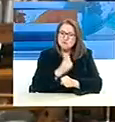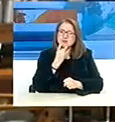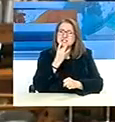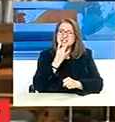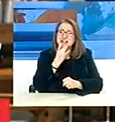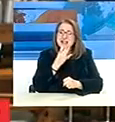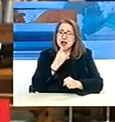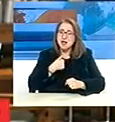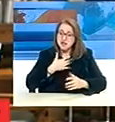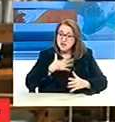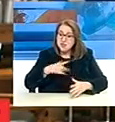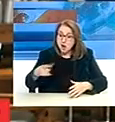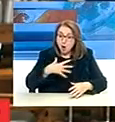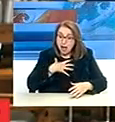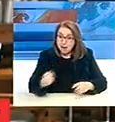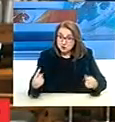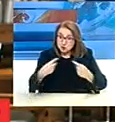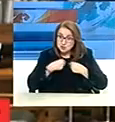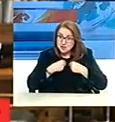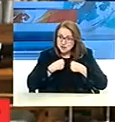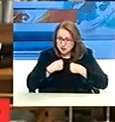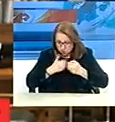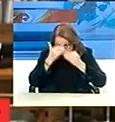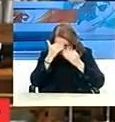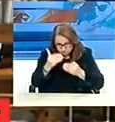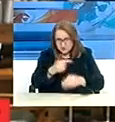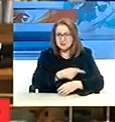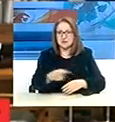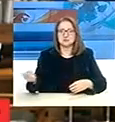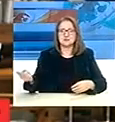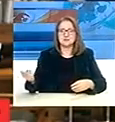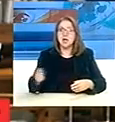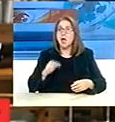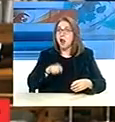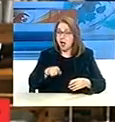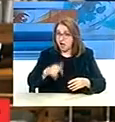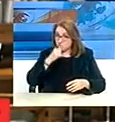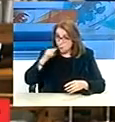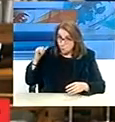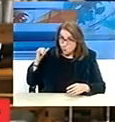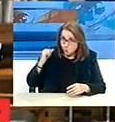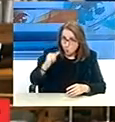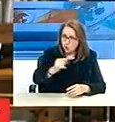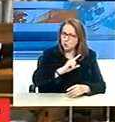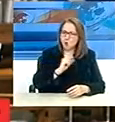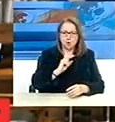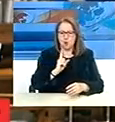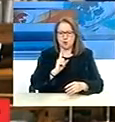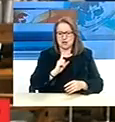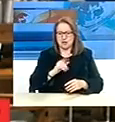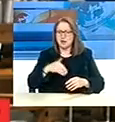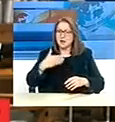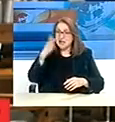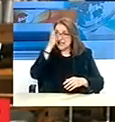Δεν ξεχνώ όμως ότι αυτή η κατάσταση δεν θα συνεχιστεί επαόριστον. Μετά την κρίση, η κάθε εξουσία οφείλει να εγκαταλείπει